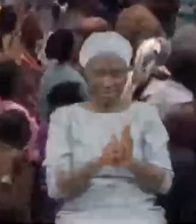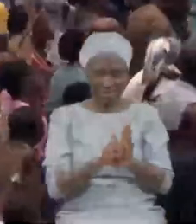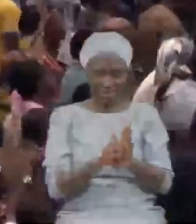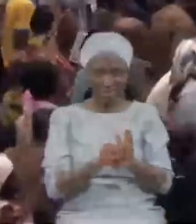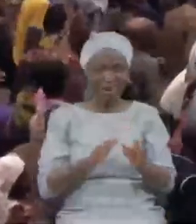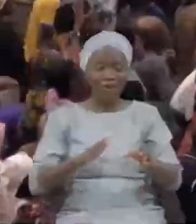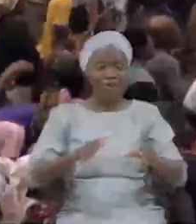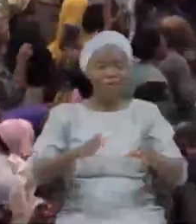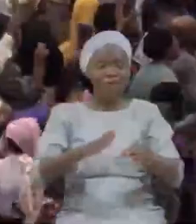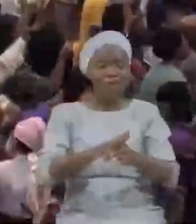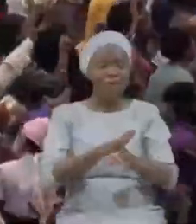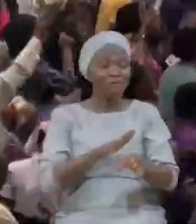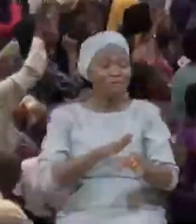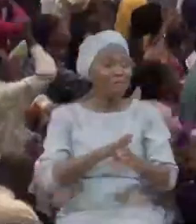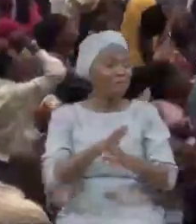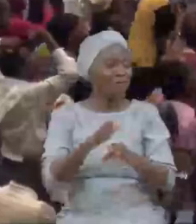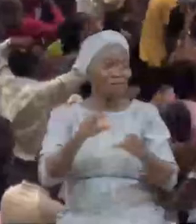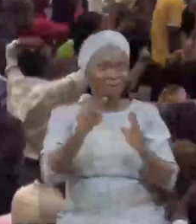la plénitude,